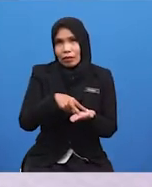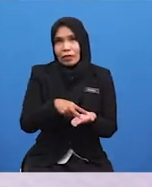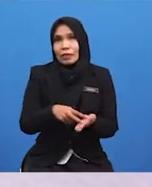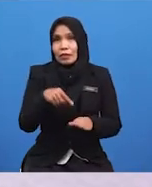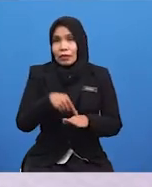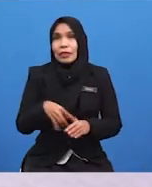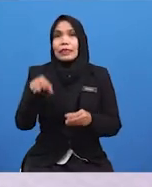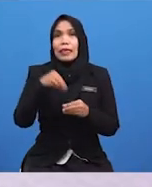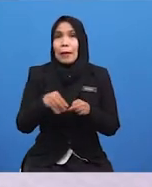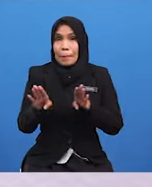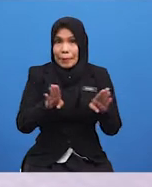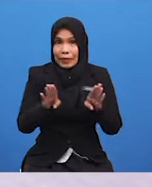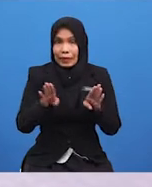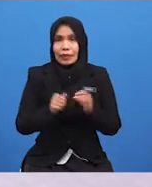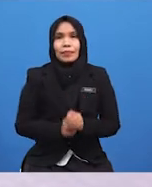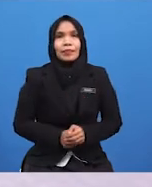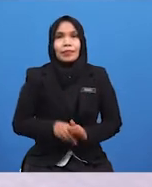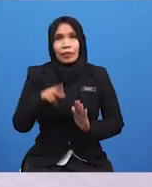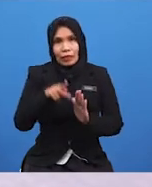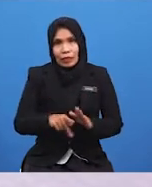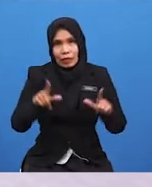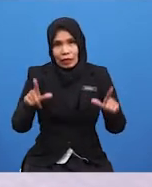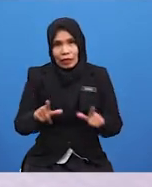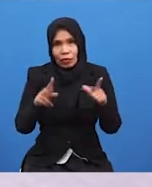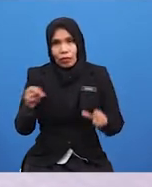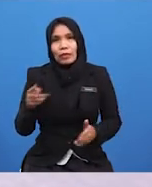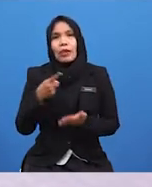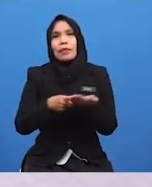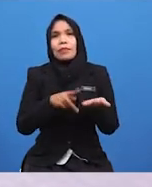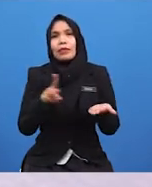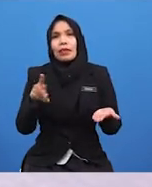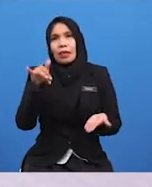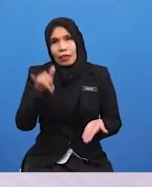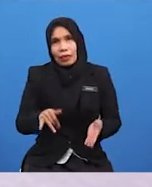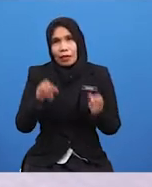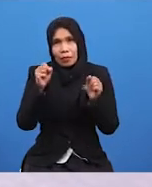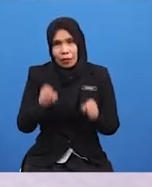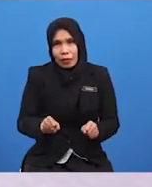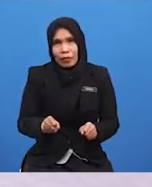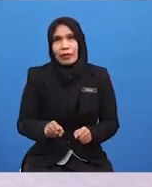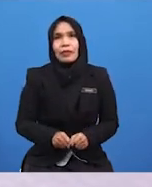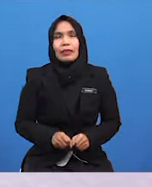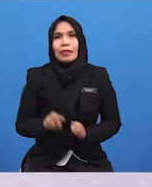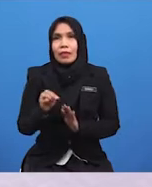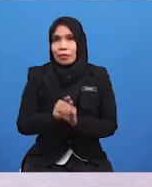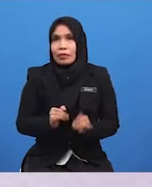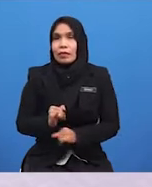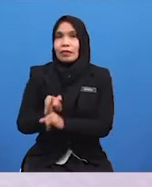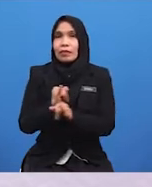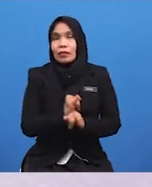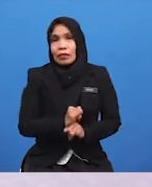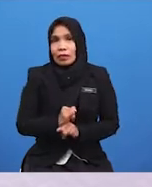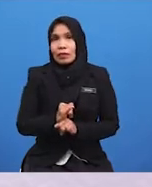di dalam Hai kelakuan Apakah Jang boleh menjaga